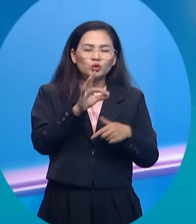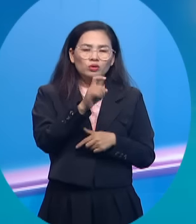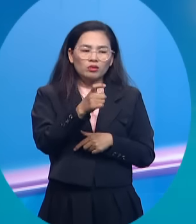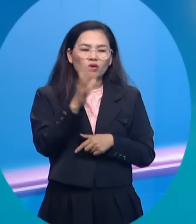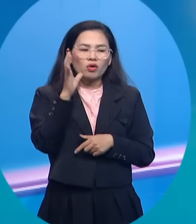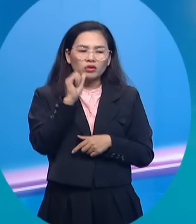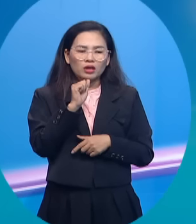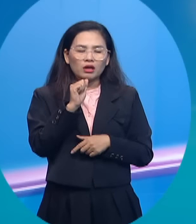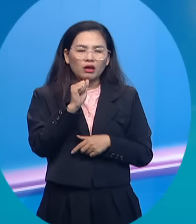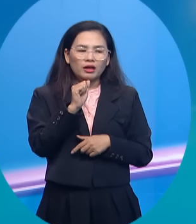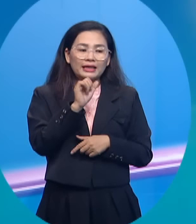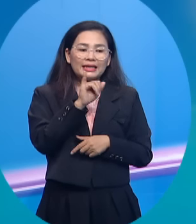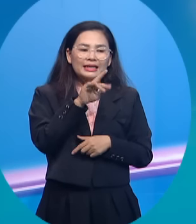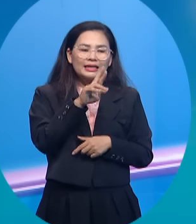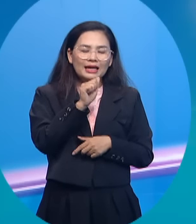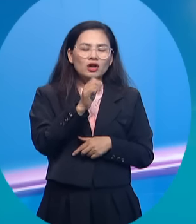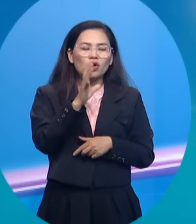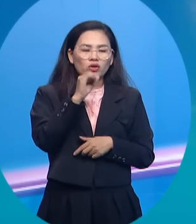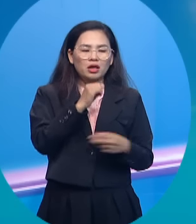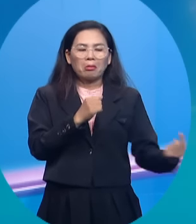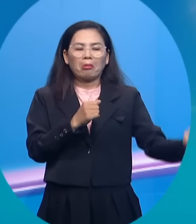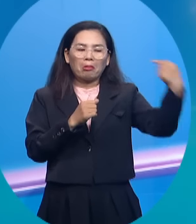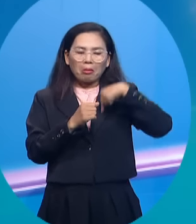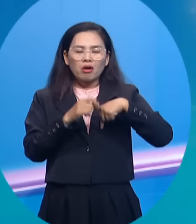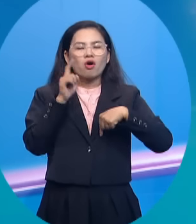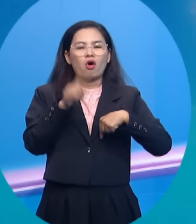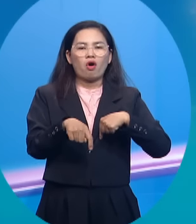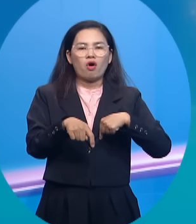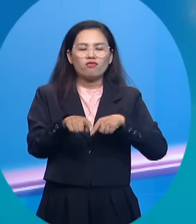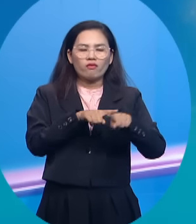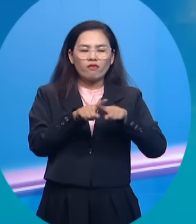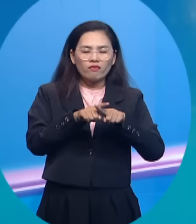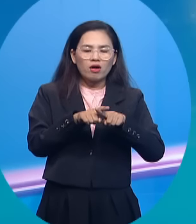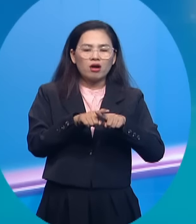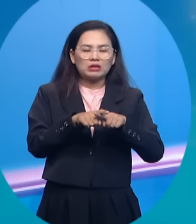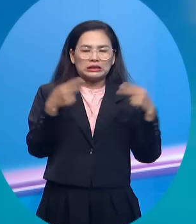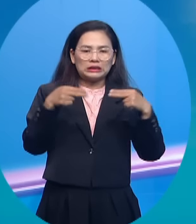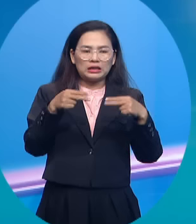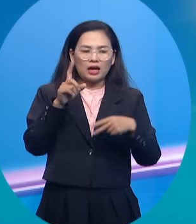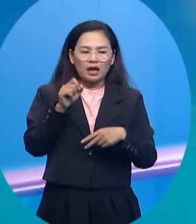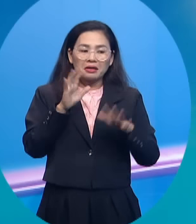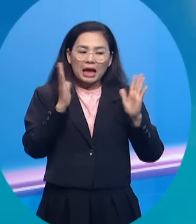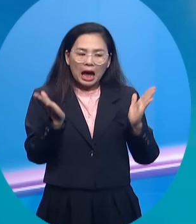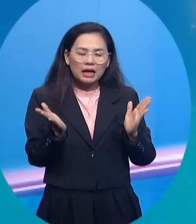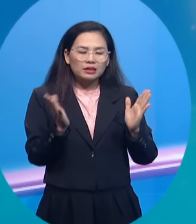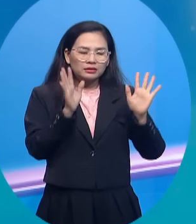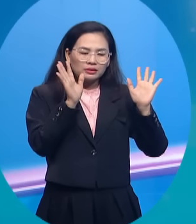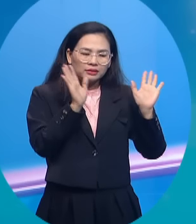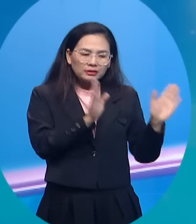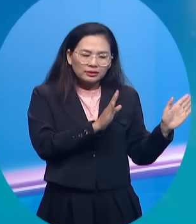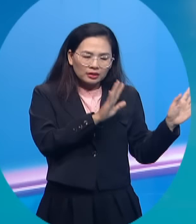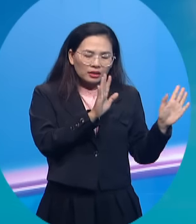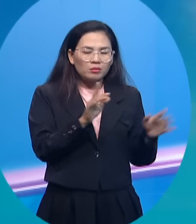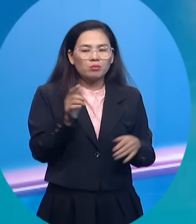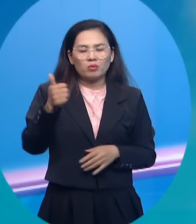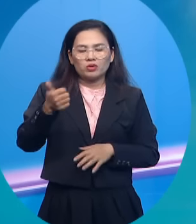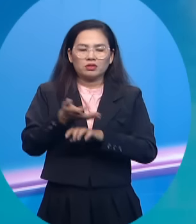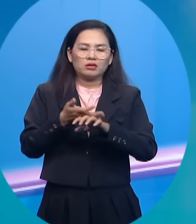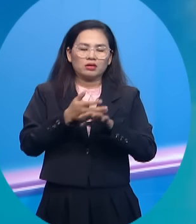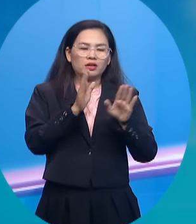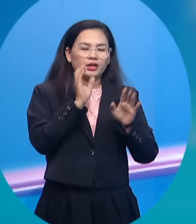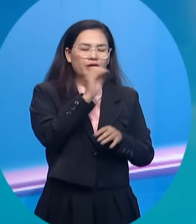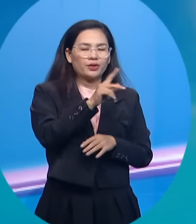năng Iran tiến hành một cuộc tấn công nhằm vào Israel. Phát biểu được đưa ra trong bối cảnh Mỹ và các nước đồng minh kêu gọi Iran kiềm chế, không làm